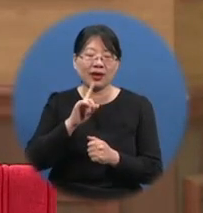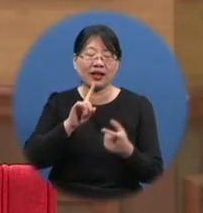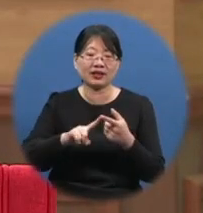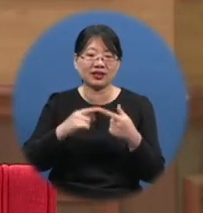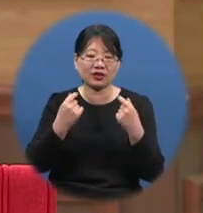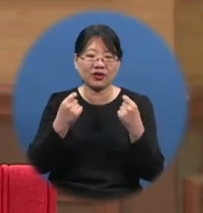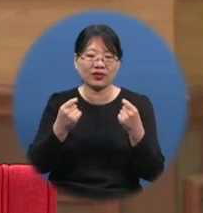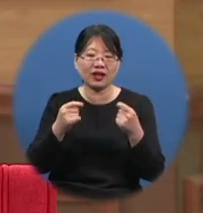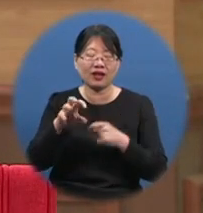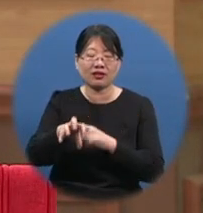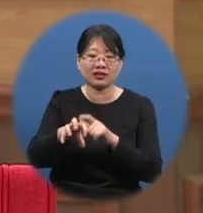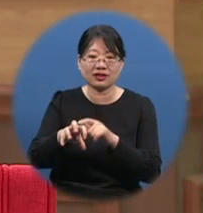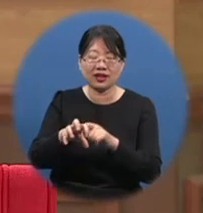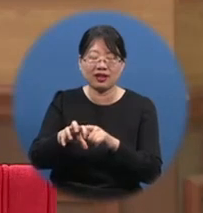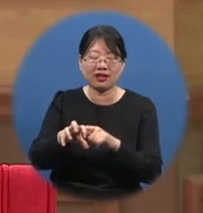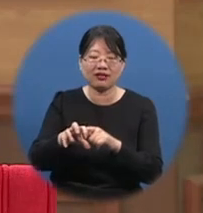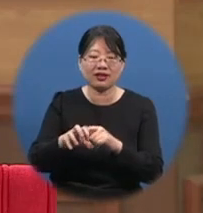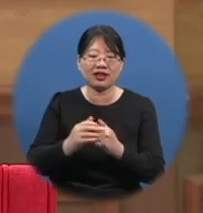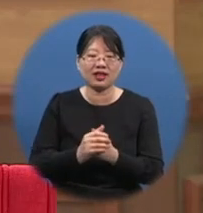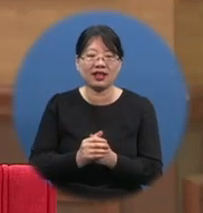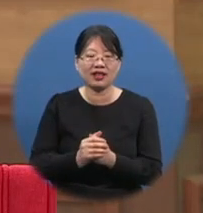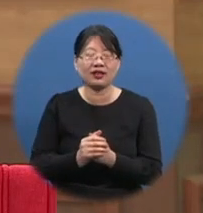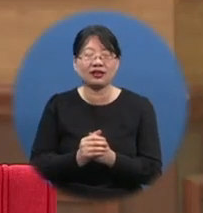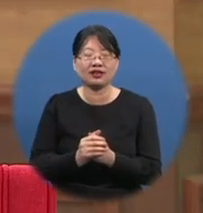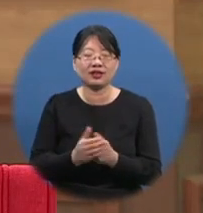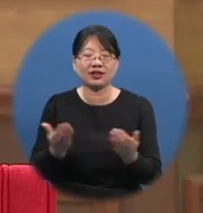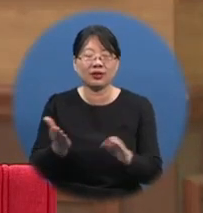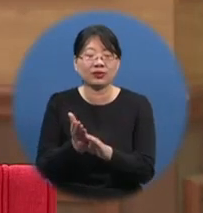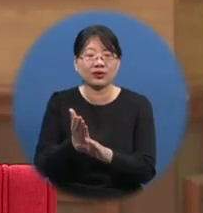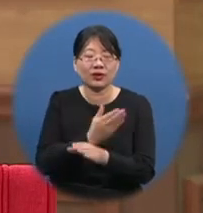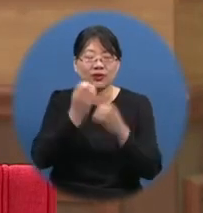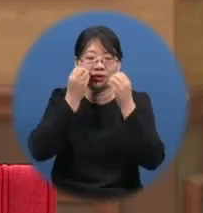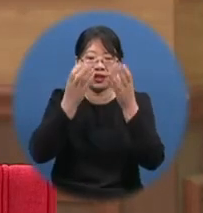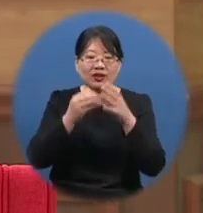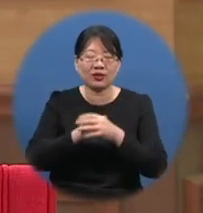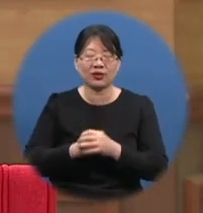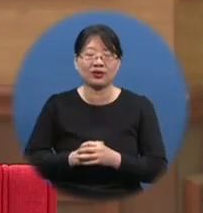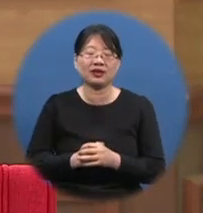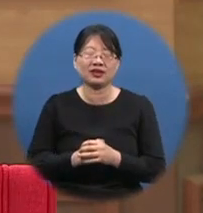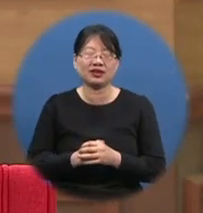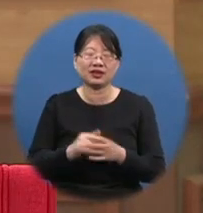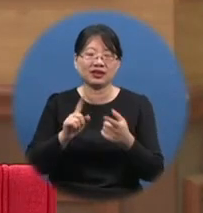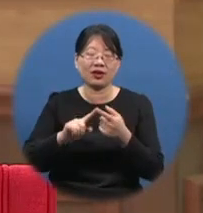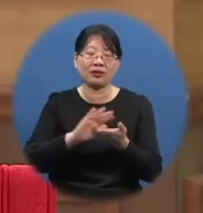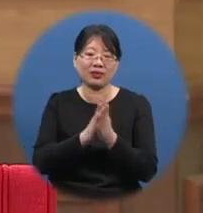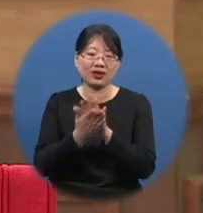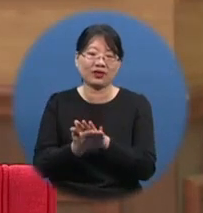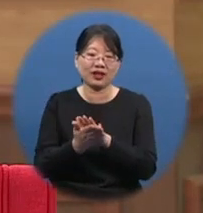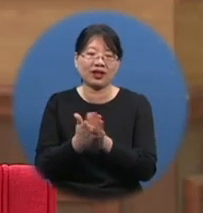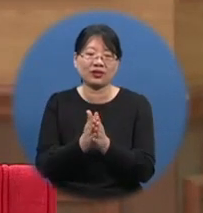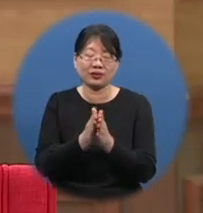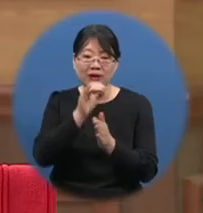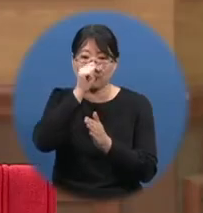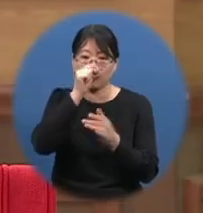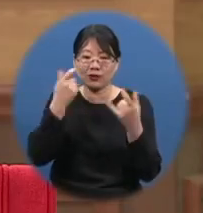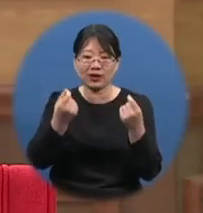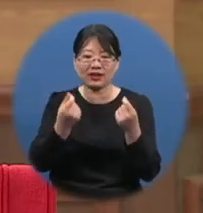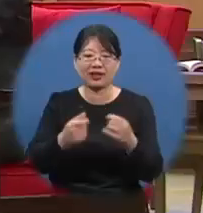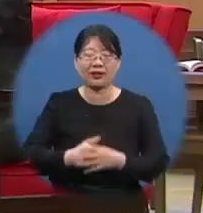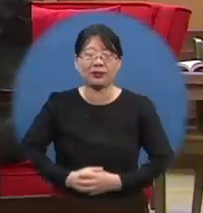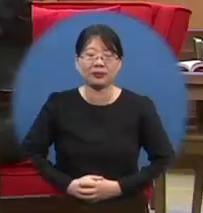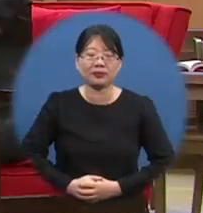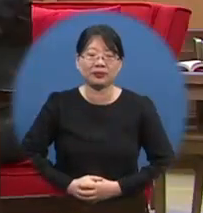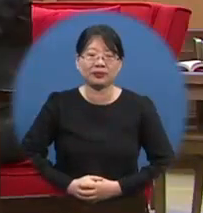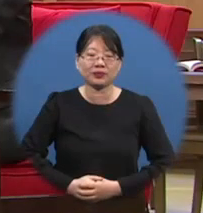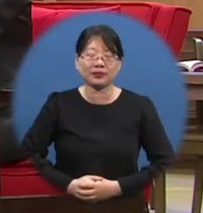말씀드린 현장에서 이름부터라도 좀 새로운 맞아요. 그런 변화부터 출발되지 않냐 싶습니다.